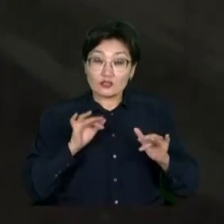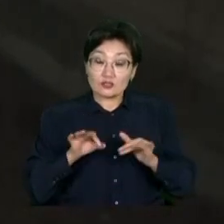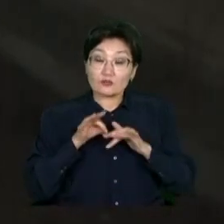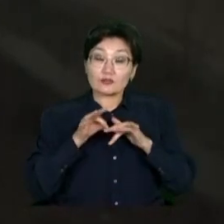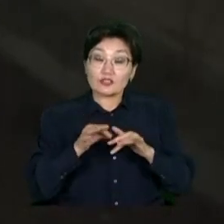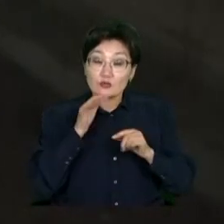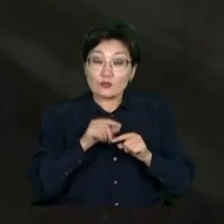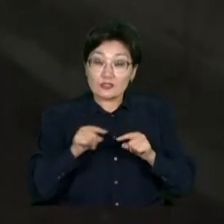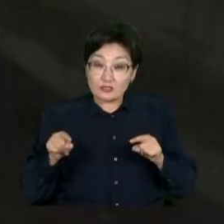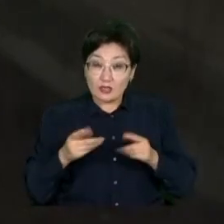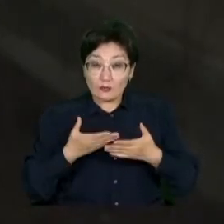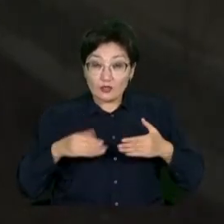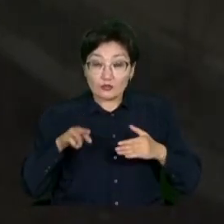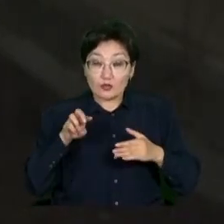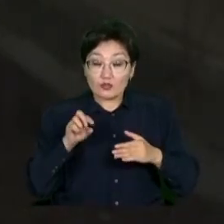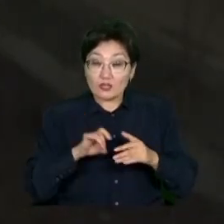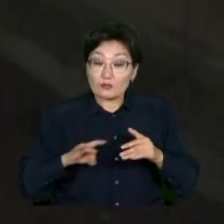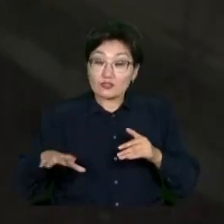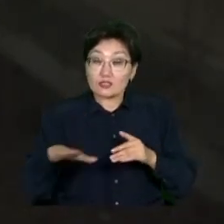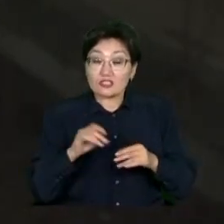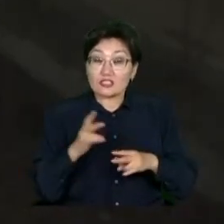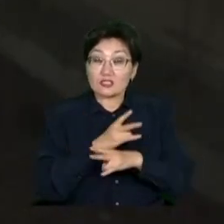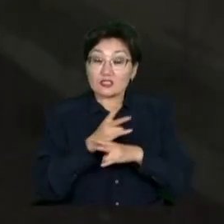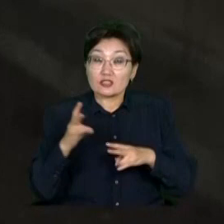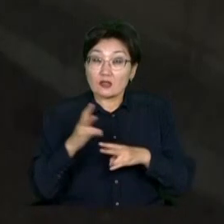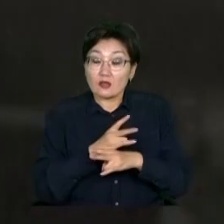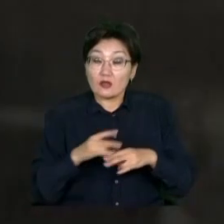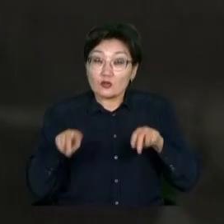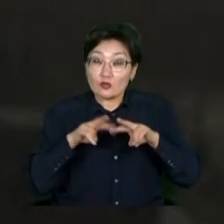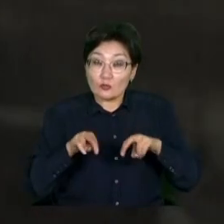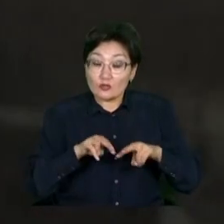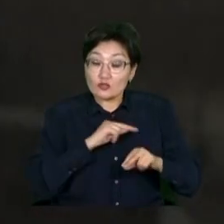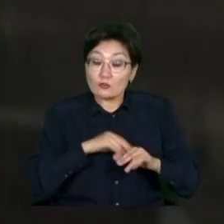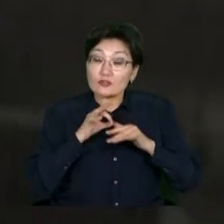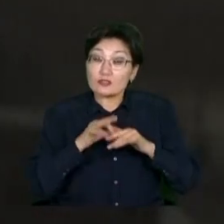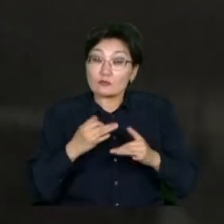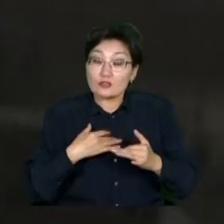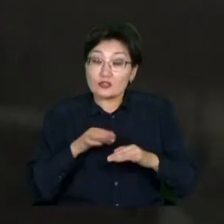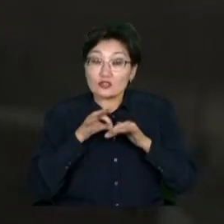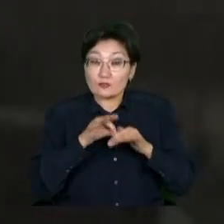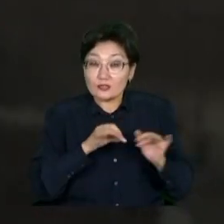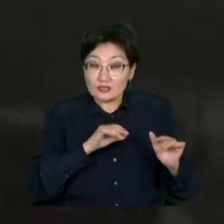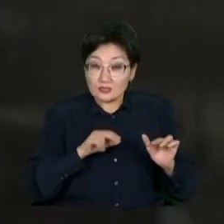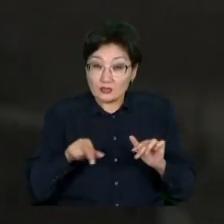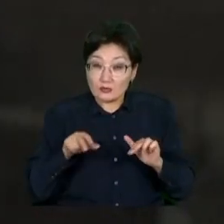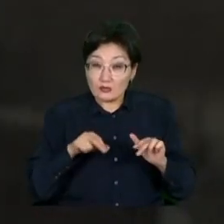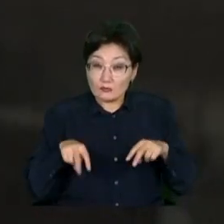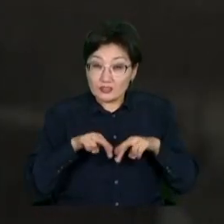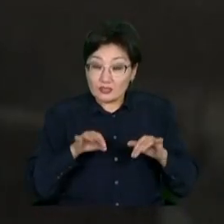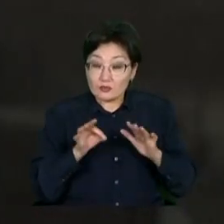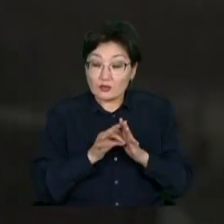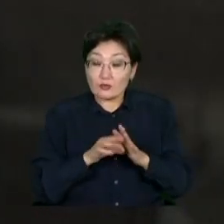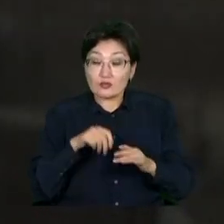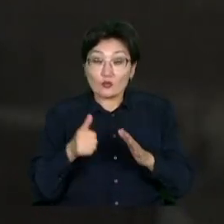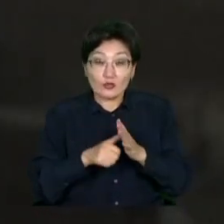жүргізу барысында біз Түрксіб ауданы бойынша кешкі рейдтерді өткізіп жатырмыз. Осы біздің жүргізіп жатқан рейдтің мақсаты